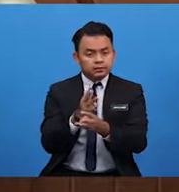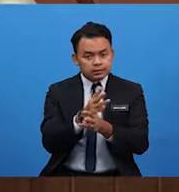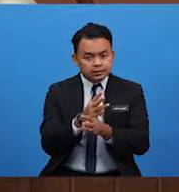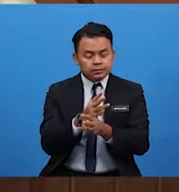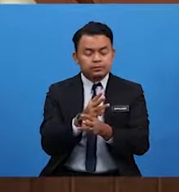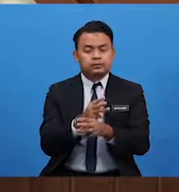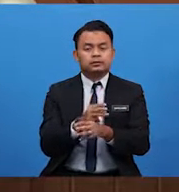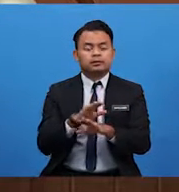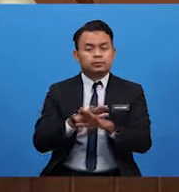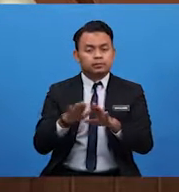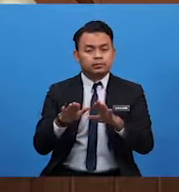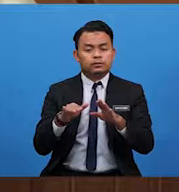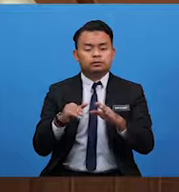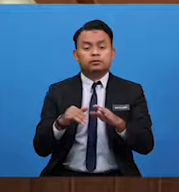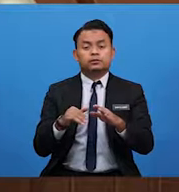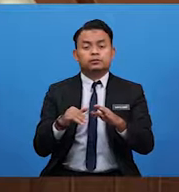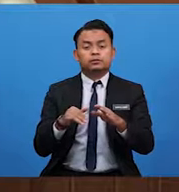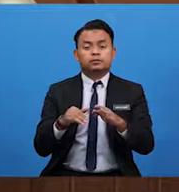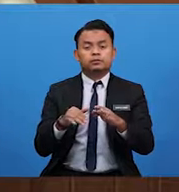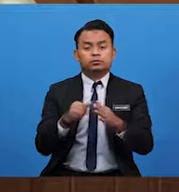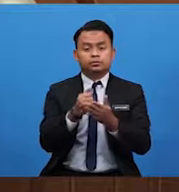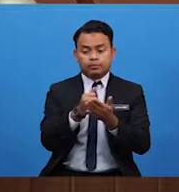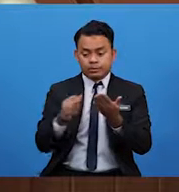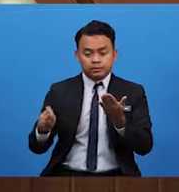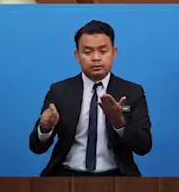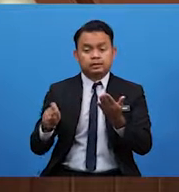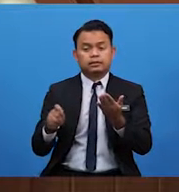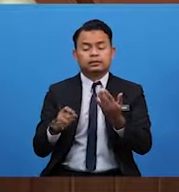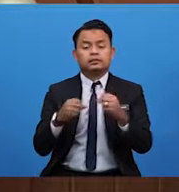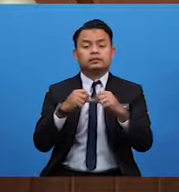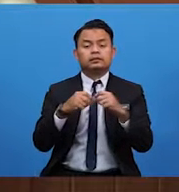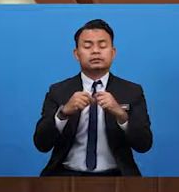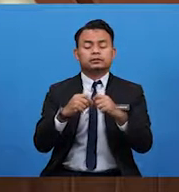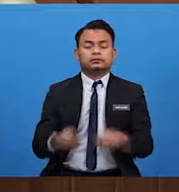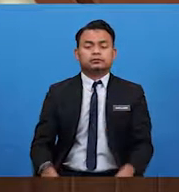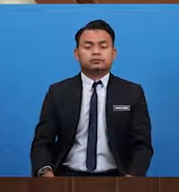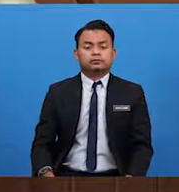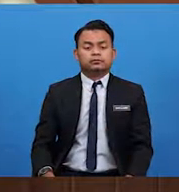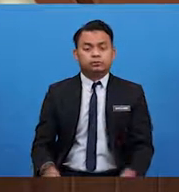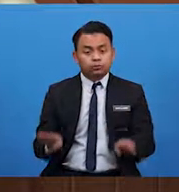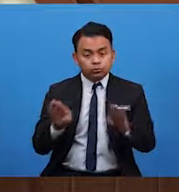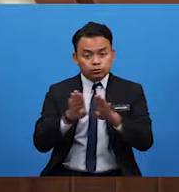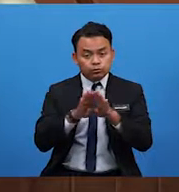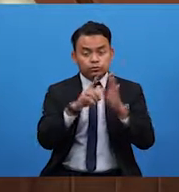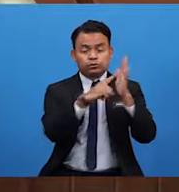tenaga elektrik dengan menutup semua suis sekiranya peralatan elektrik tidak digunakan.